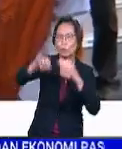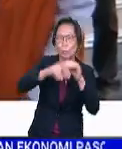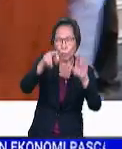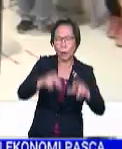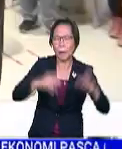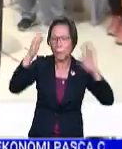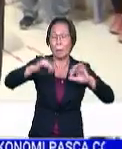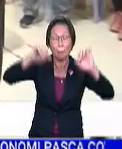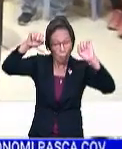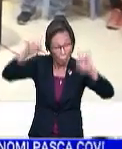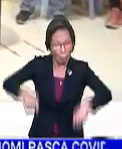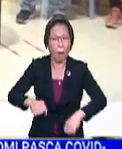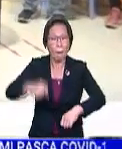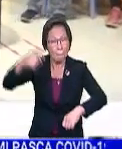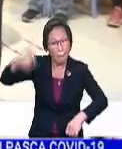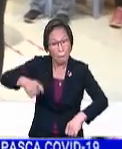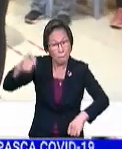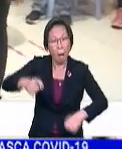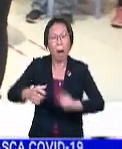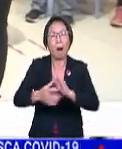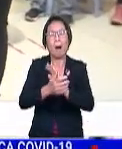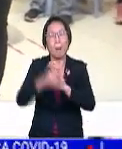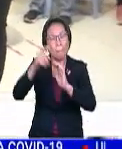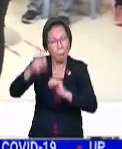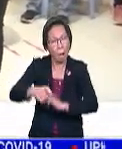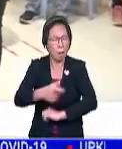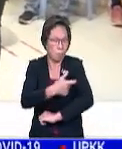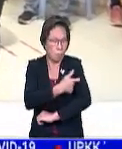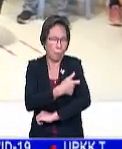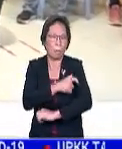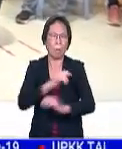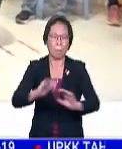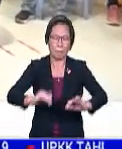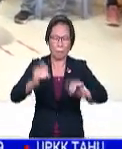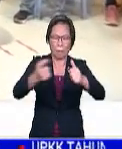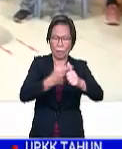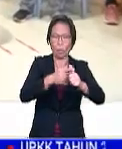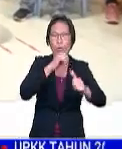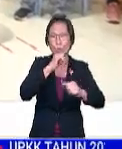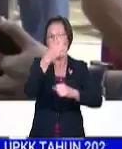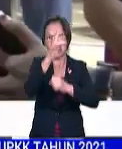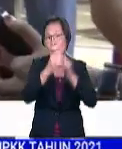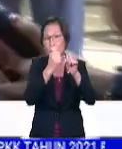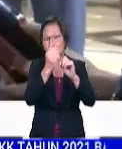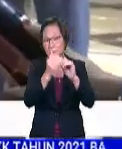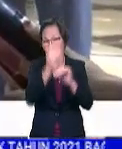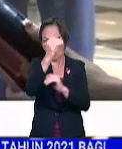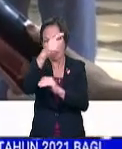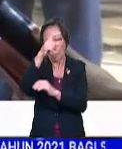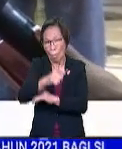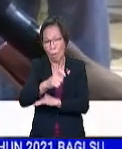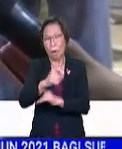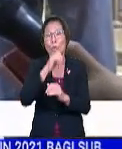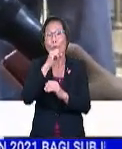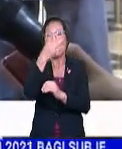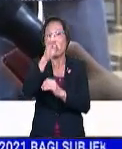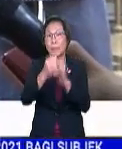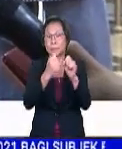untuk divaksinasikan, iaitu peringkat pertama yang 18 tahun ke atas, harus